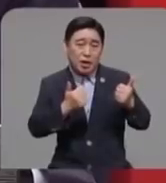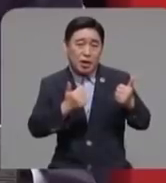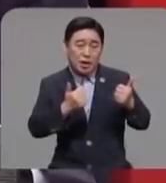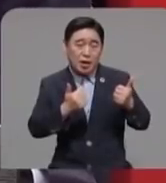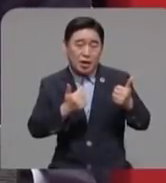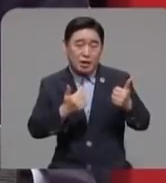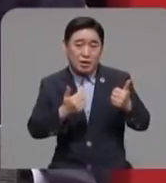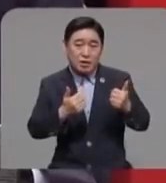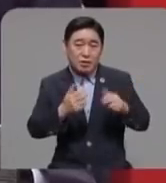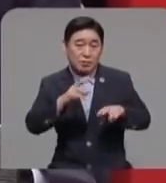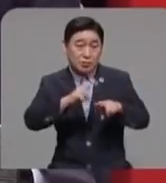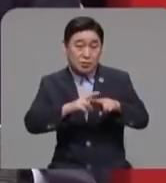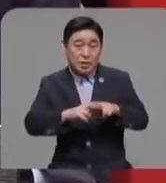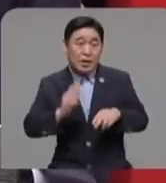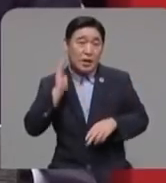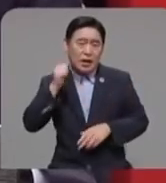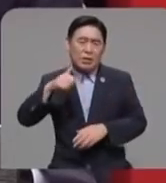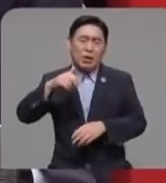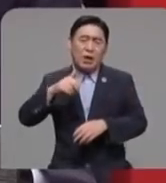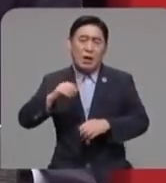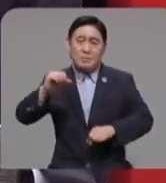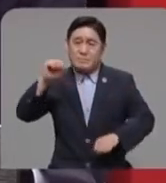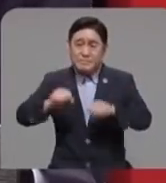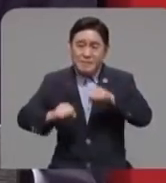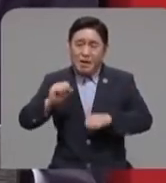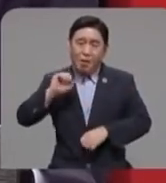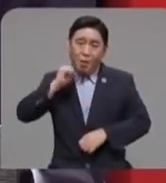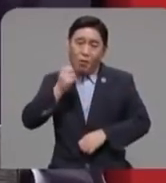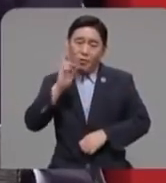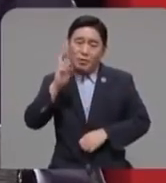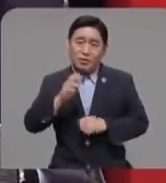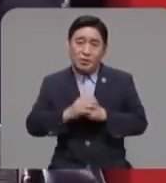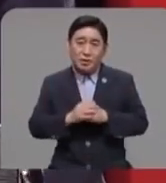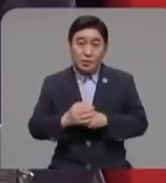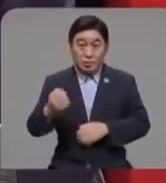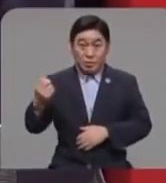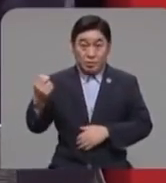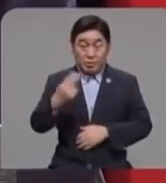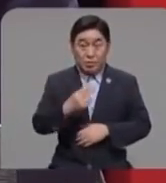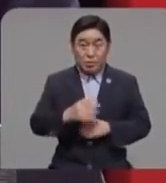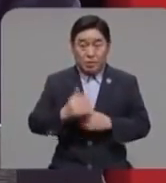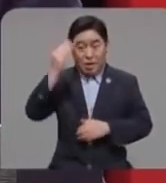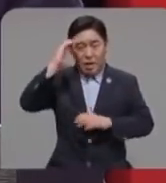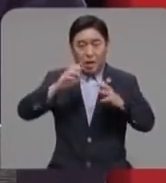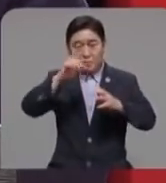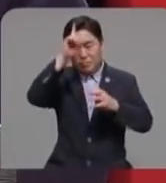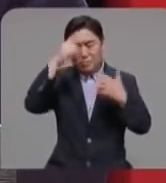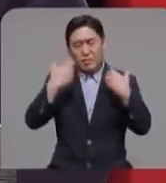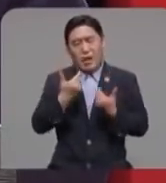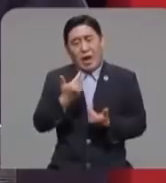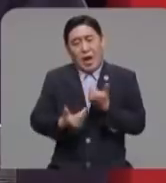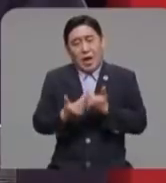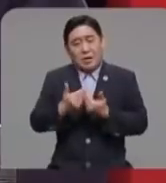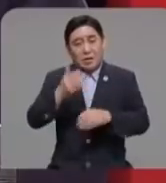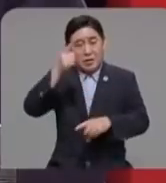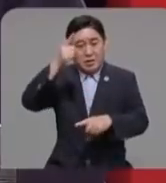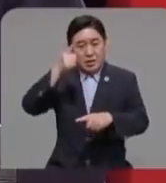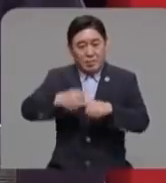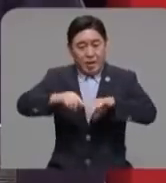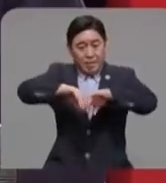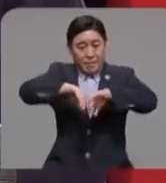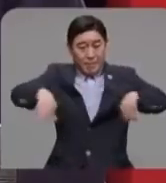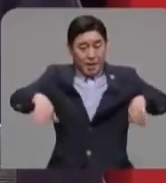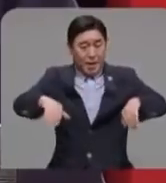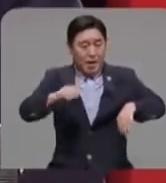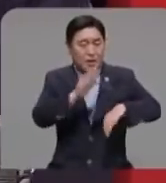예. 대통령이 진짜 운신하기 굉장히 어렵지 네. 않습니까? 네. 거기다가 대한민국 지금 갈등이 좌우로 딱 나눠져